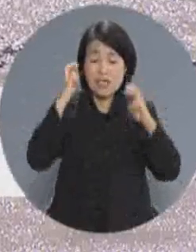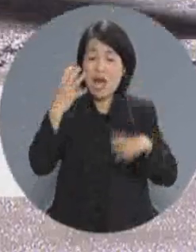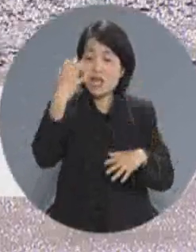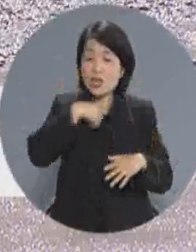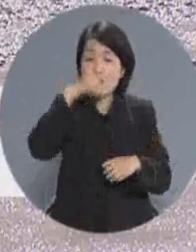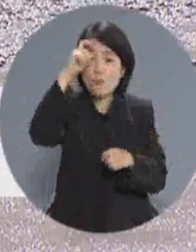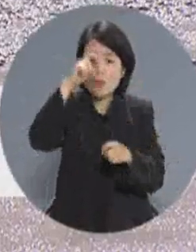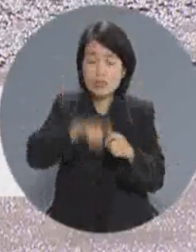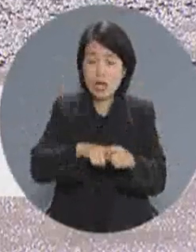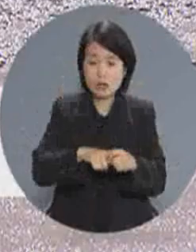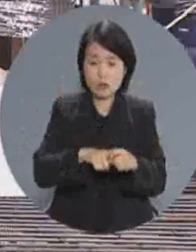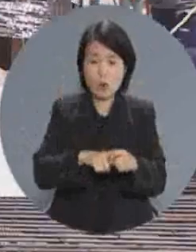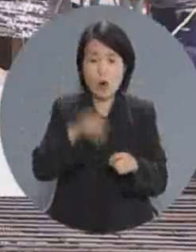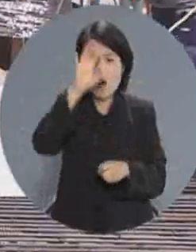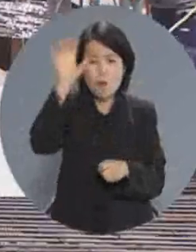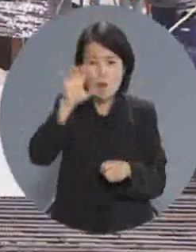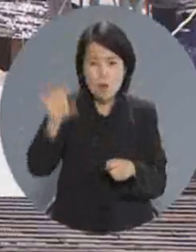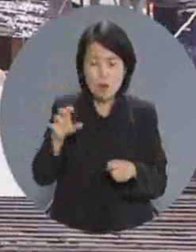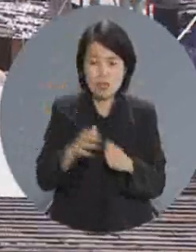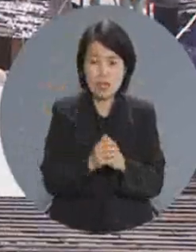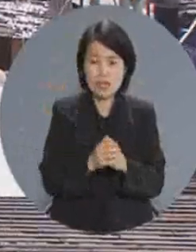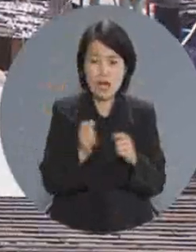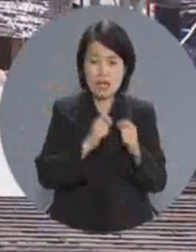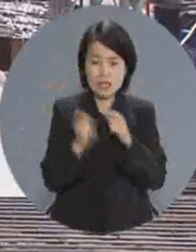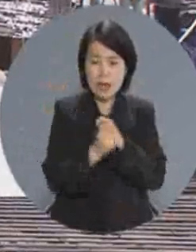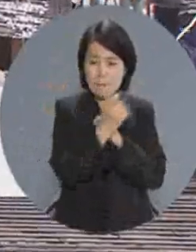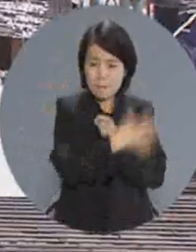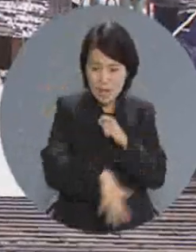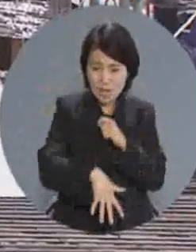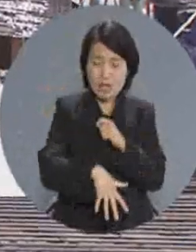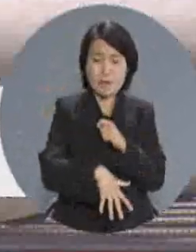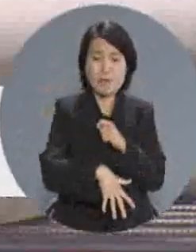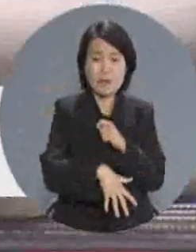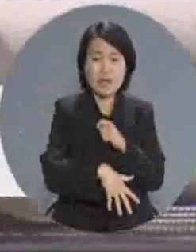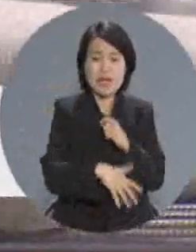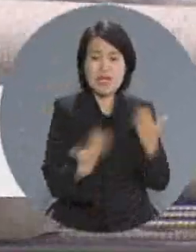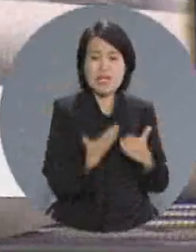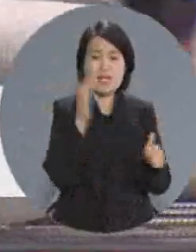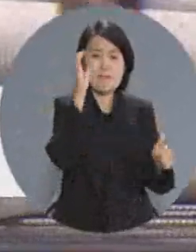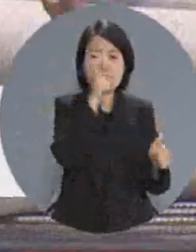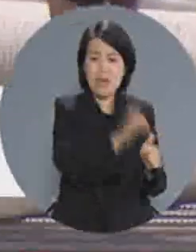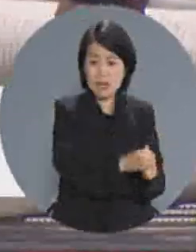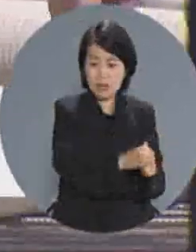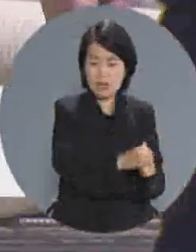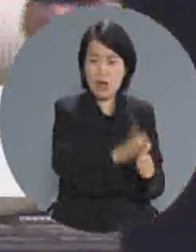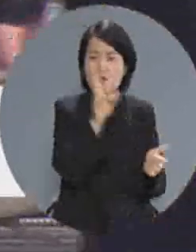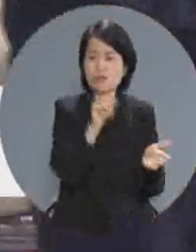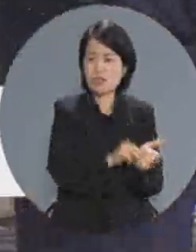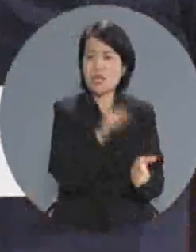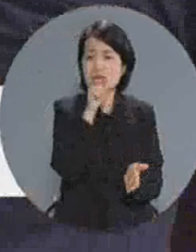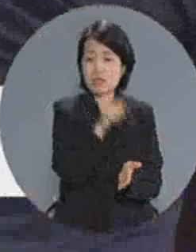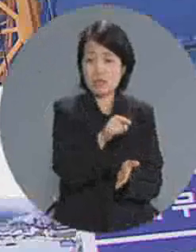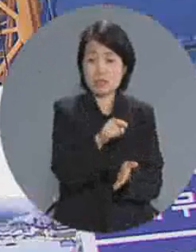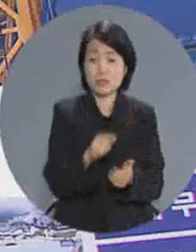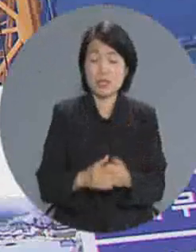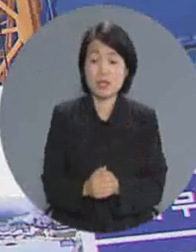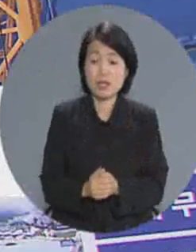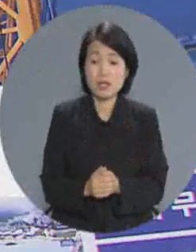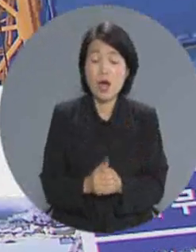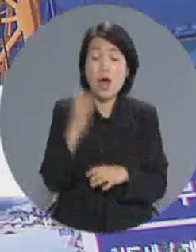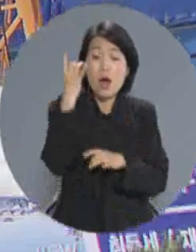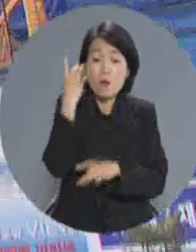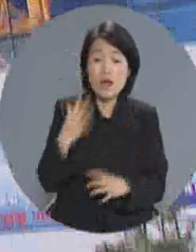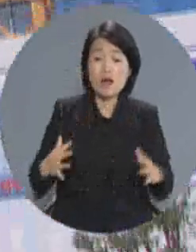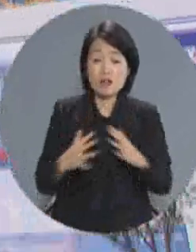위해 관행적으로 해당 작업을 펌프카 노동자들에게 불법으로 하도급을 주고 있다는 지적이 제기되고 있습니다.